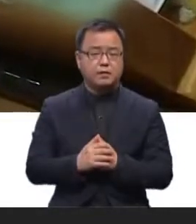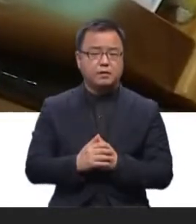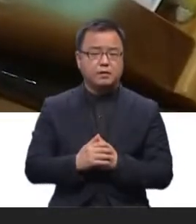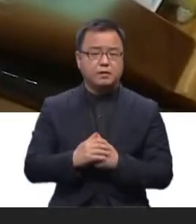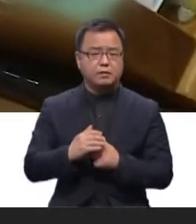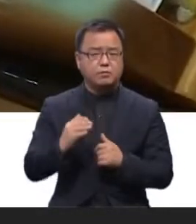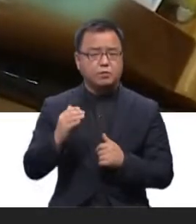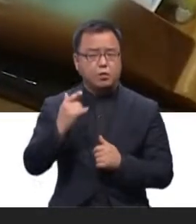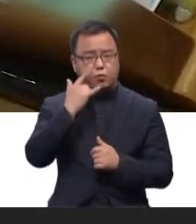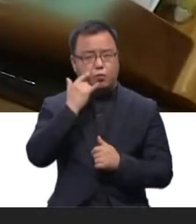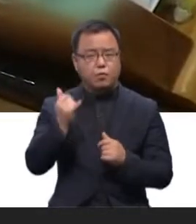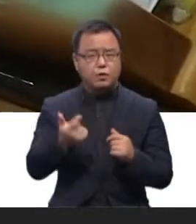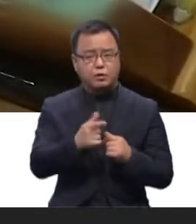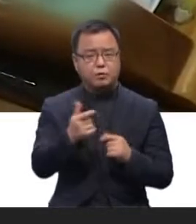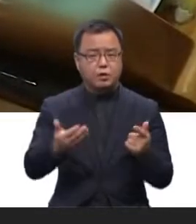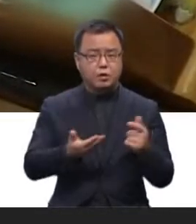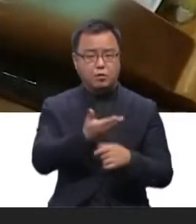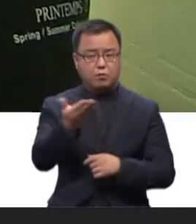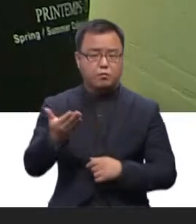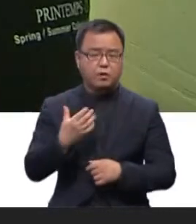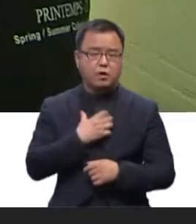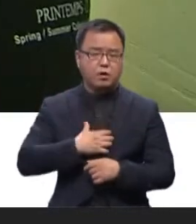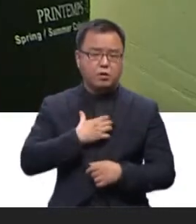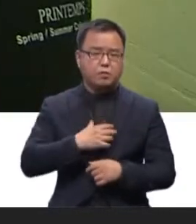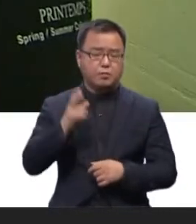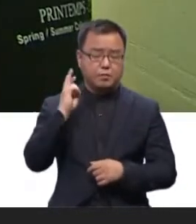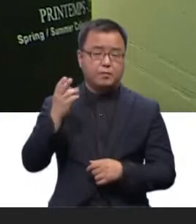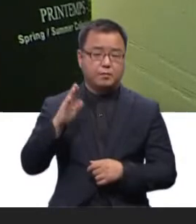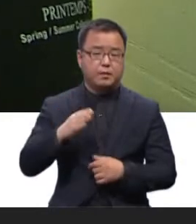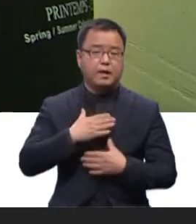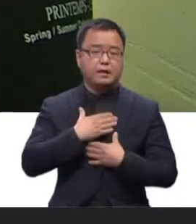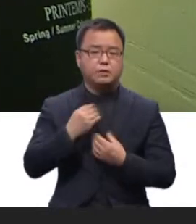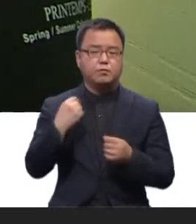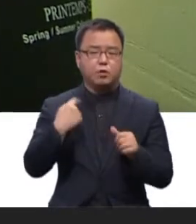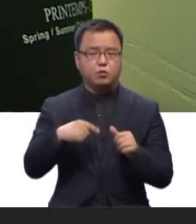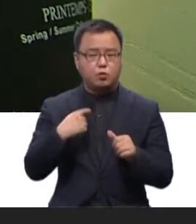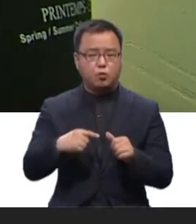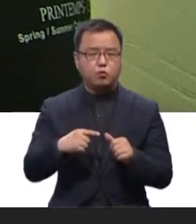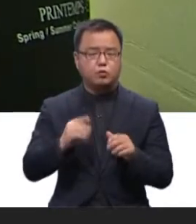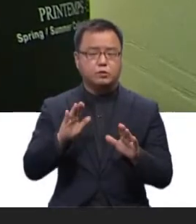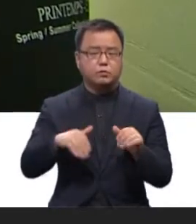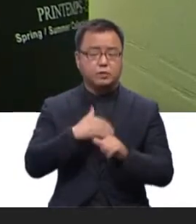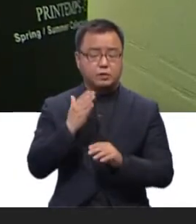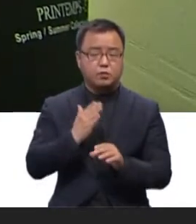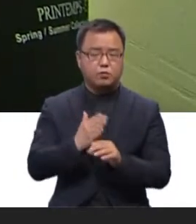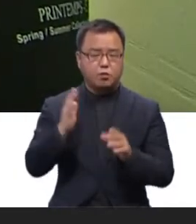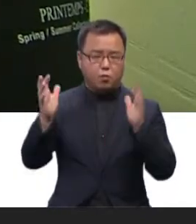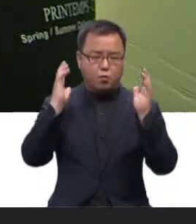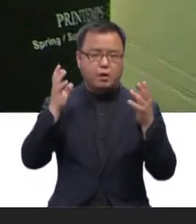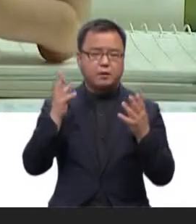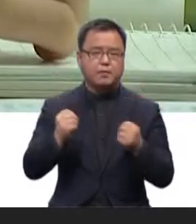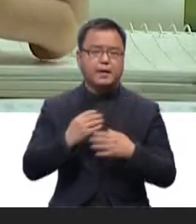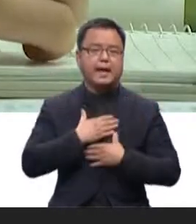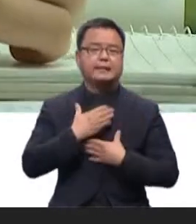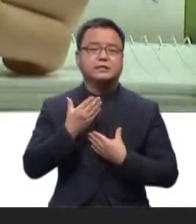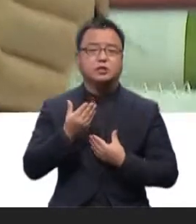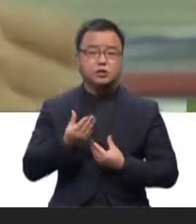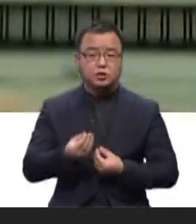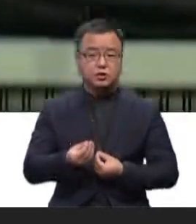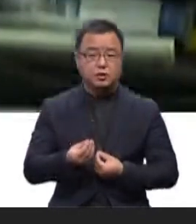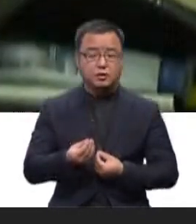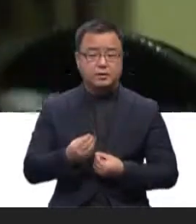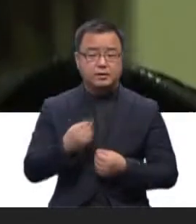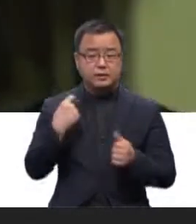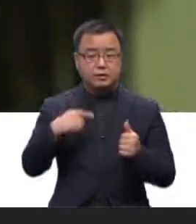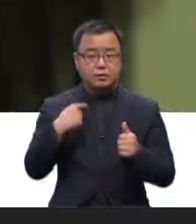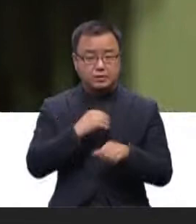불안하실 텐데요. 안전과 교육이라는 딜레마 속에서 학부모님들께서 매우 혼란스러운 그런 상황입니다. 네. 안전하게 교육 시킬